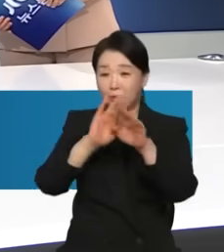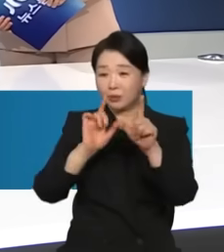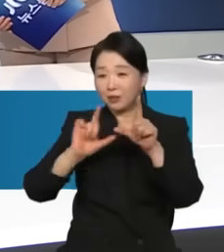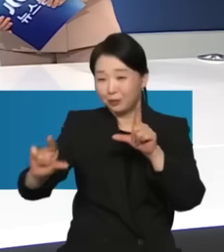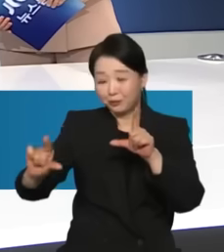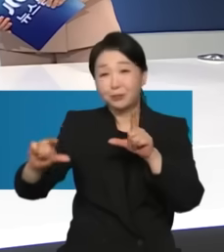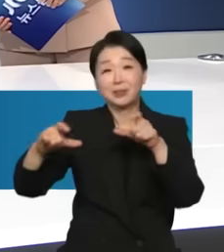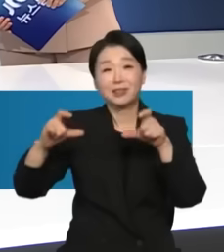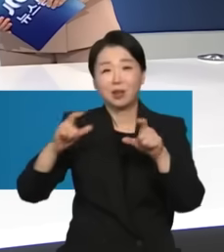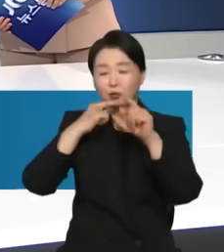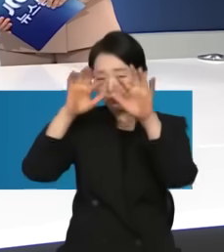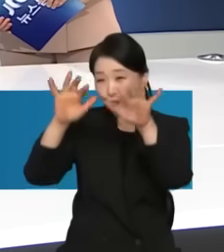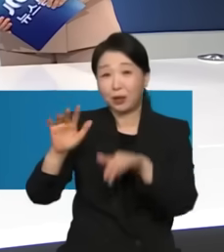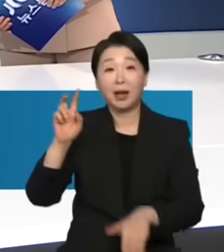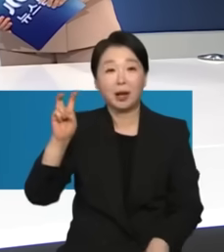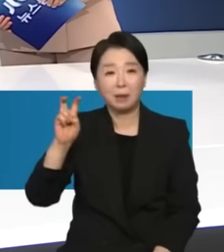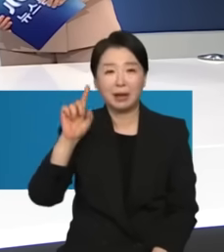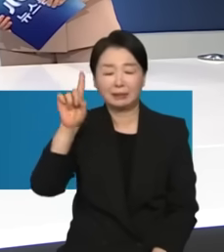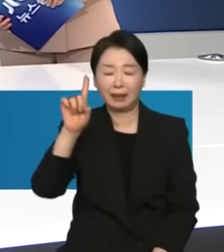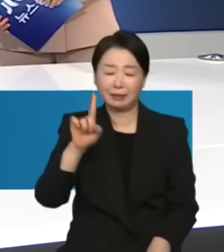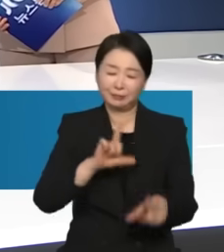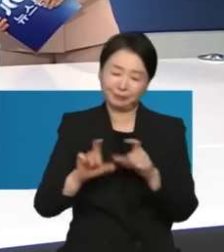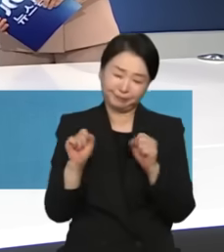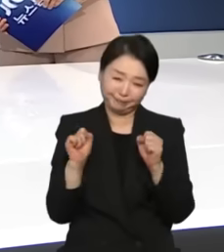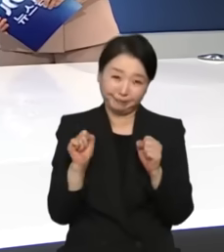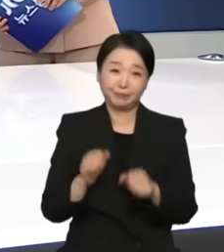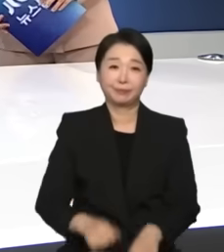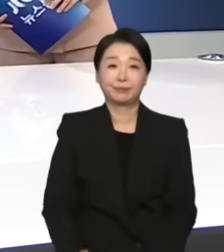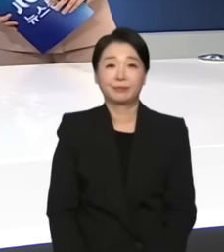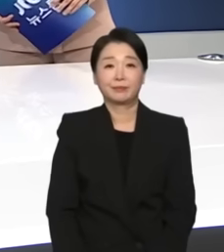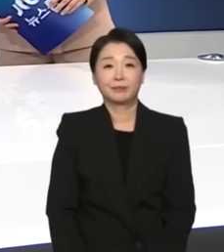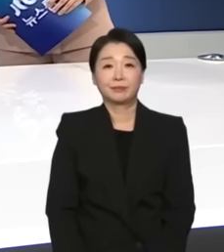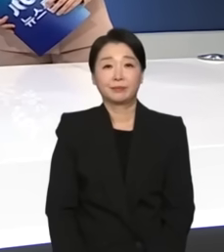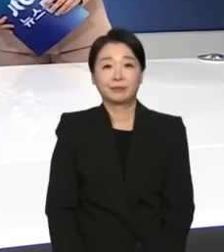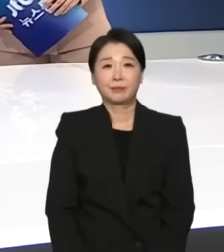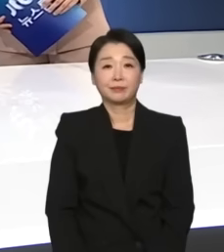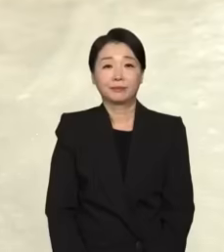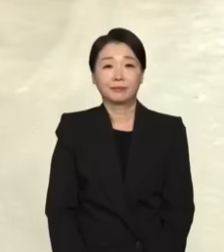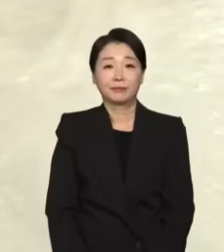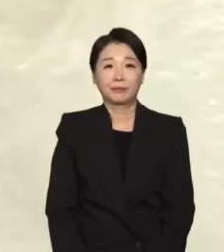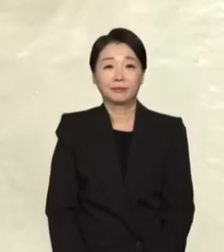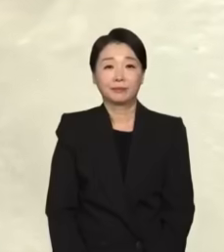눈도 내릴 것으로 보여 내일은 더 추워집니다. 황예린 기자입니다.